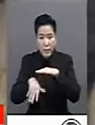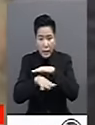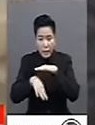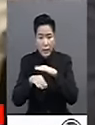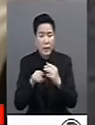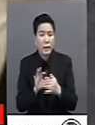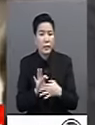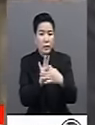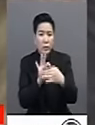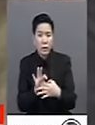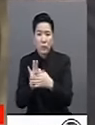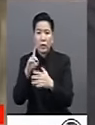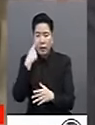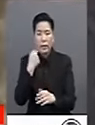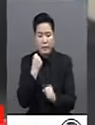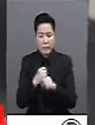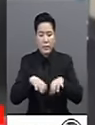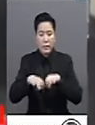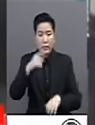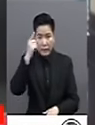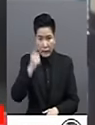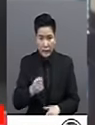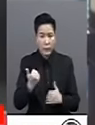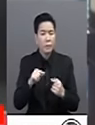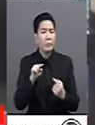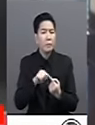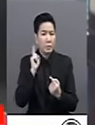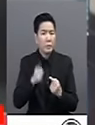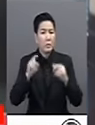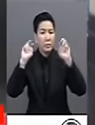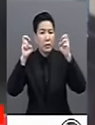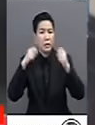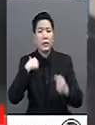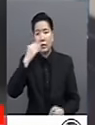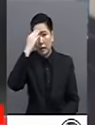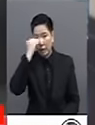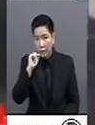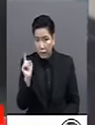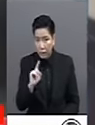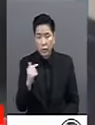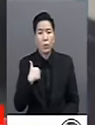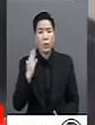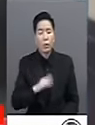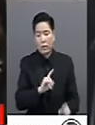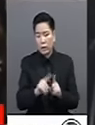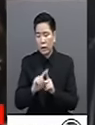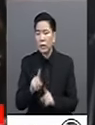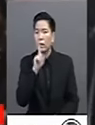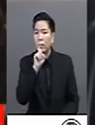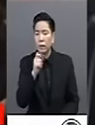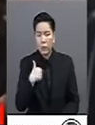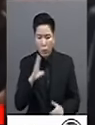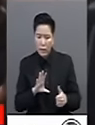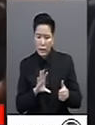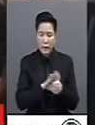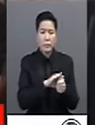งถึงใครก็จะดำเนินการอย่างแน่นอนค่ะ ค่ะแต่ว่าเรื่องนี้ก็เป็นประเด็นร้อนขึ้นมาแล้วค่ะเพราะว่ามีหลายคนตั้งคำถามว่าที่รวบตัววั